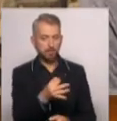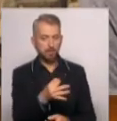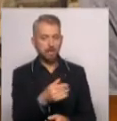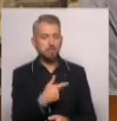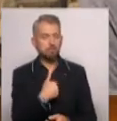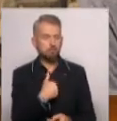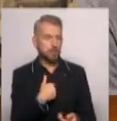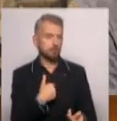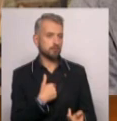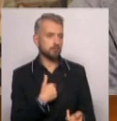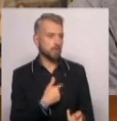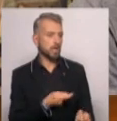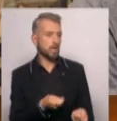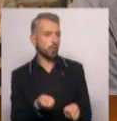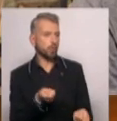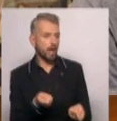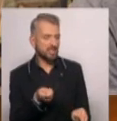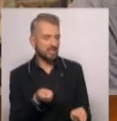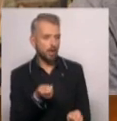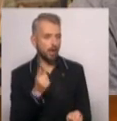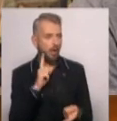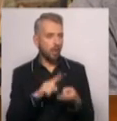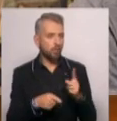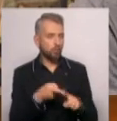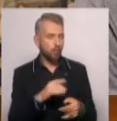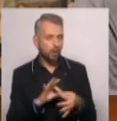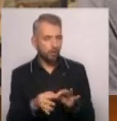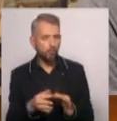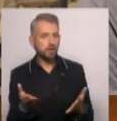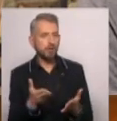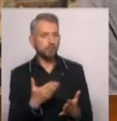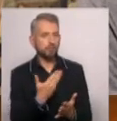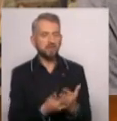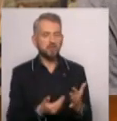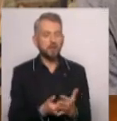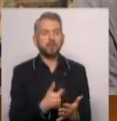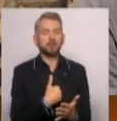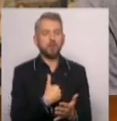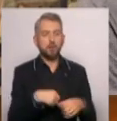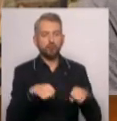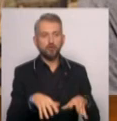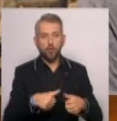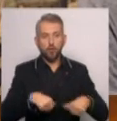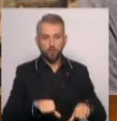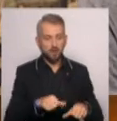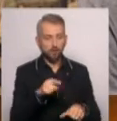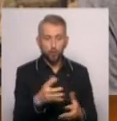Керуючись логікою, яку диктувало нам рішення комісії земельної. Воно не знайшло